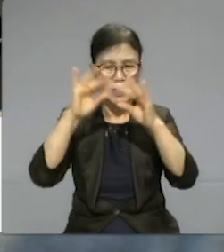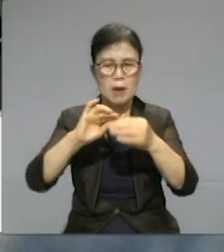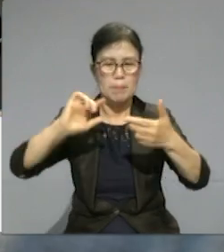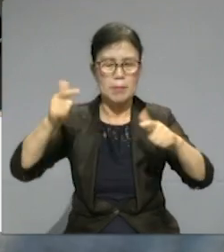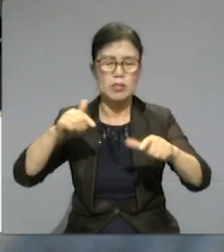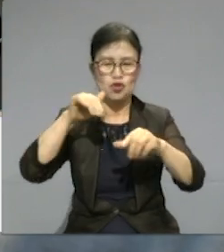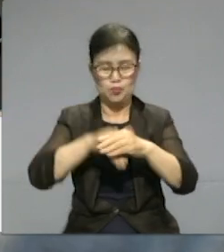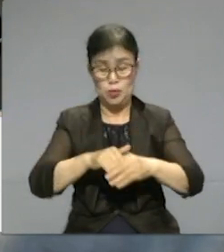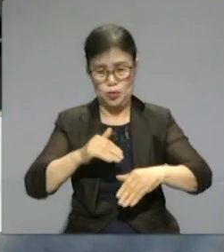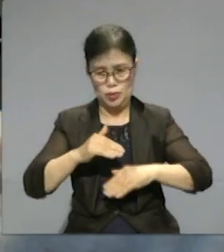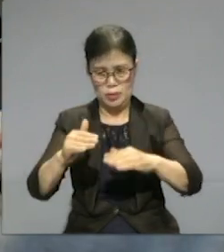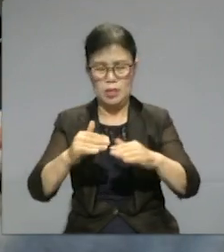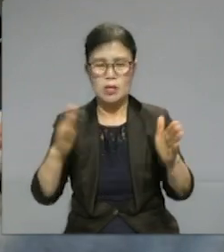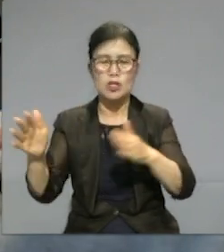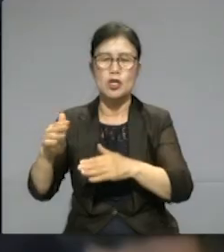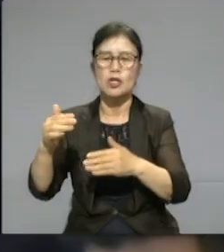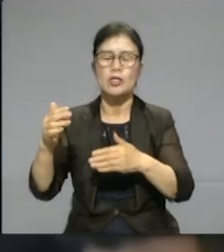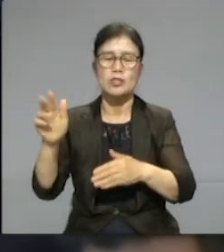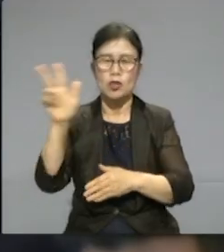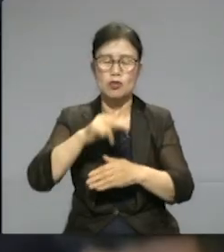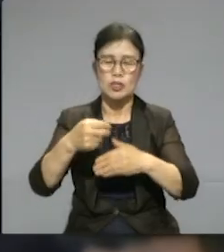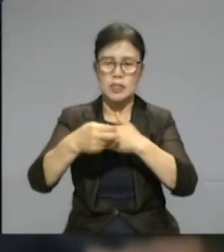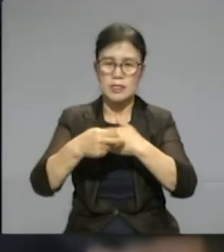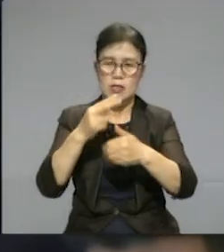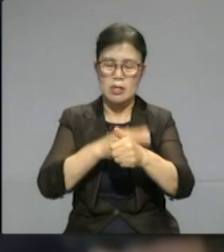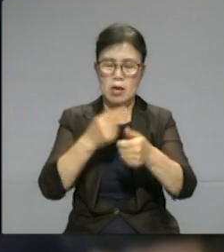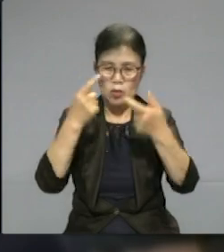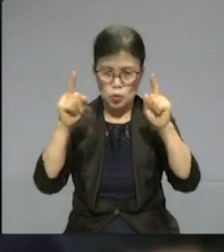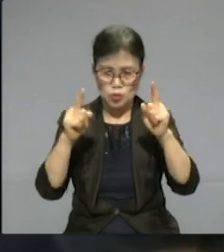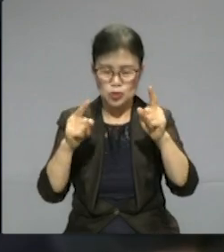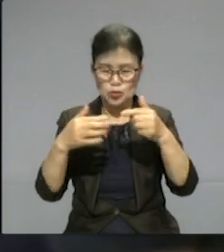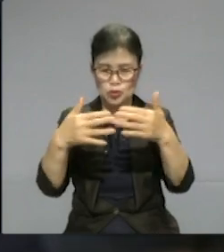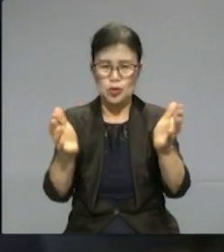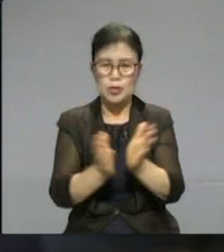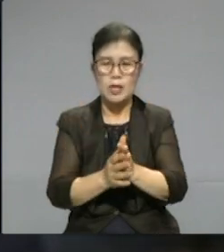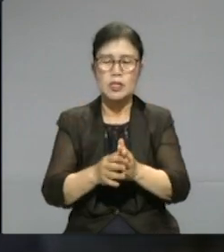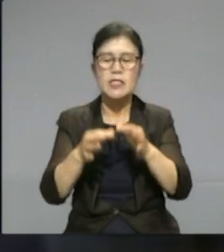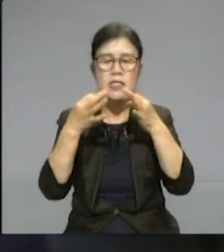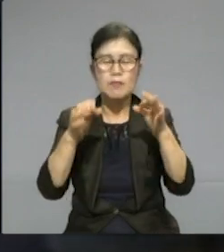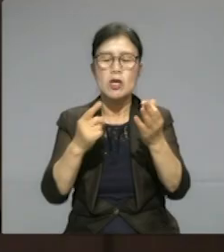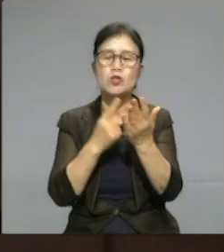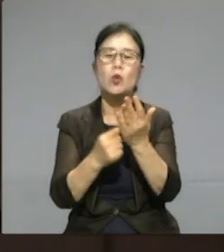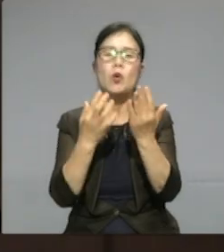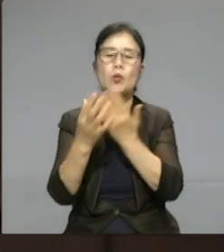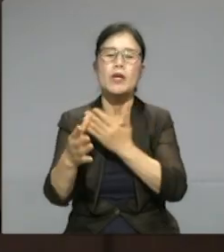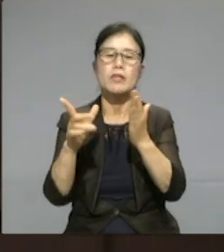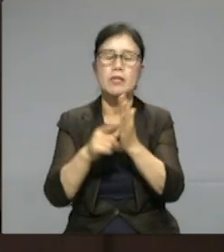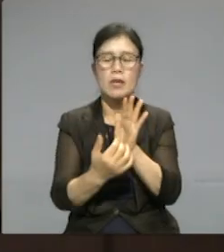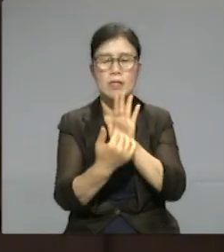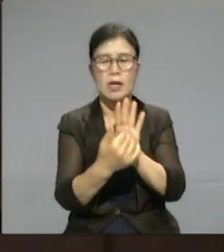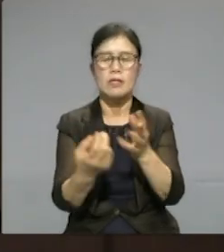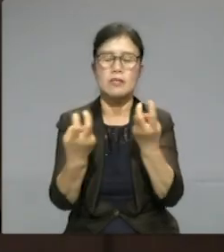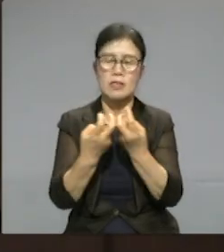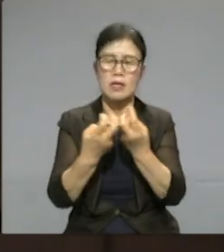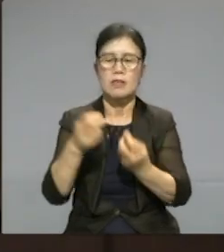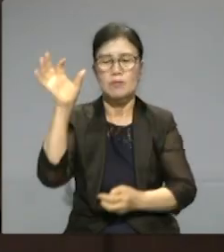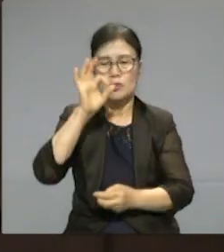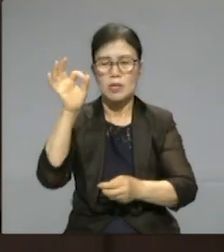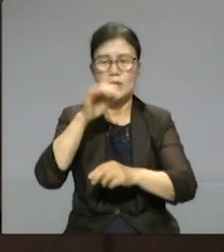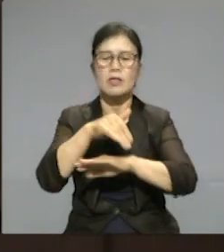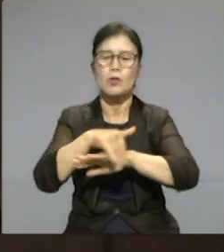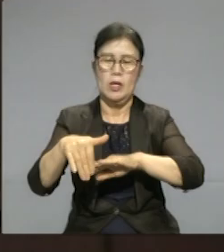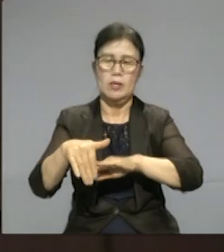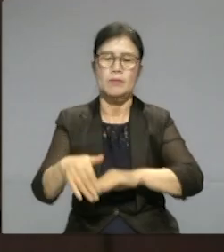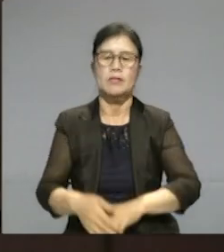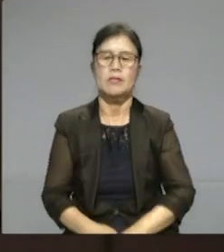진행하고 전국의과대학 교수 비상대책위원회는 오는 금요일 총회에서 대응책을 모색할 예정입니다.